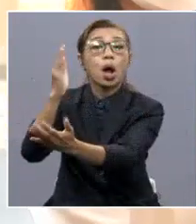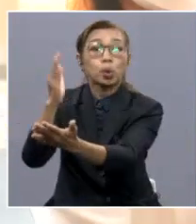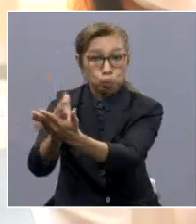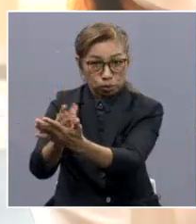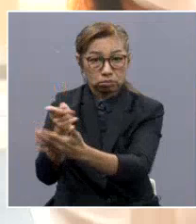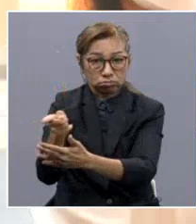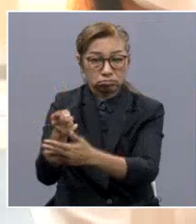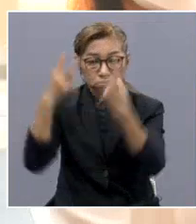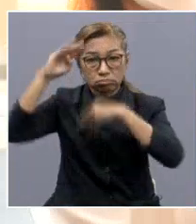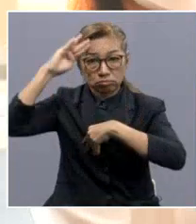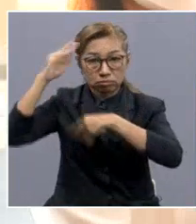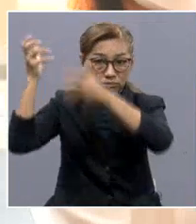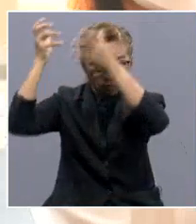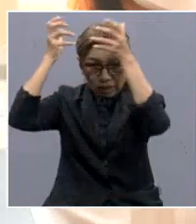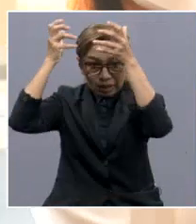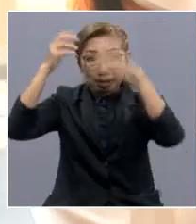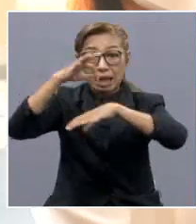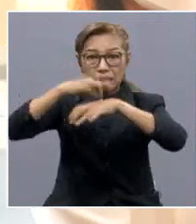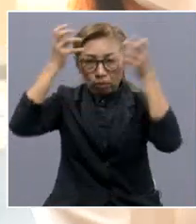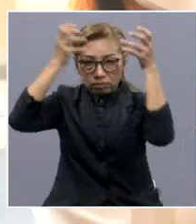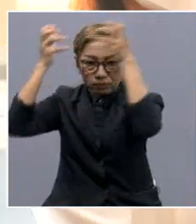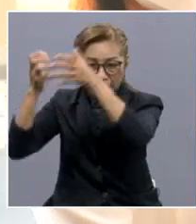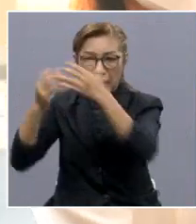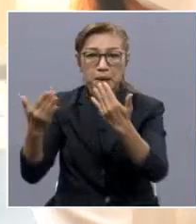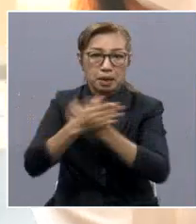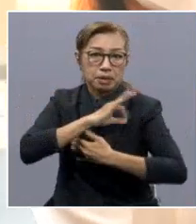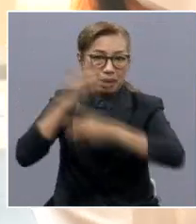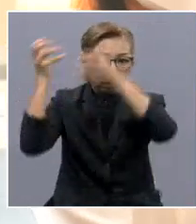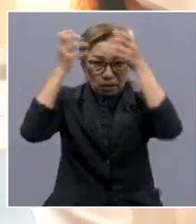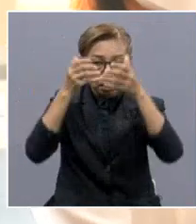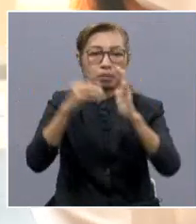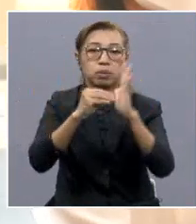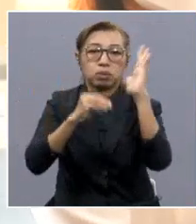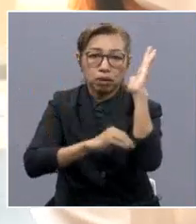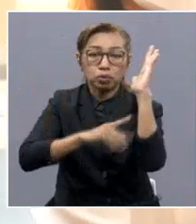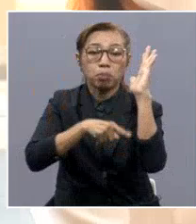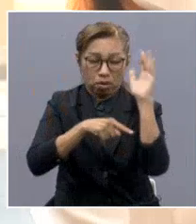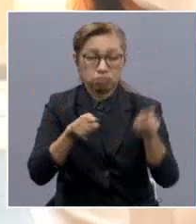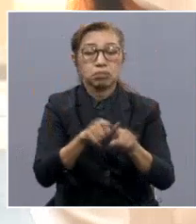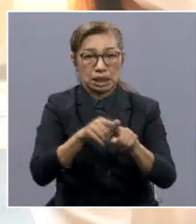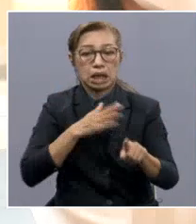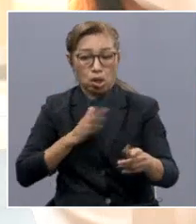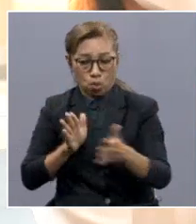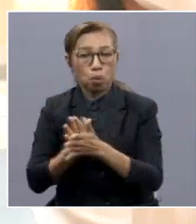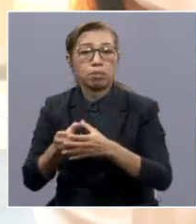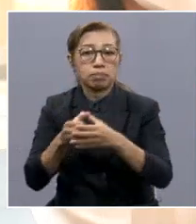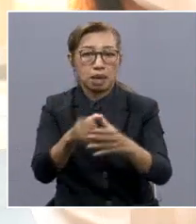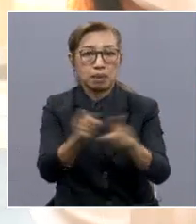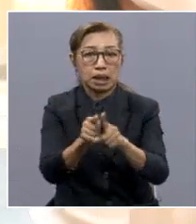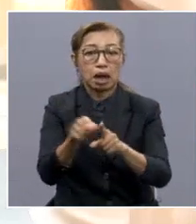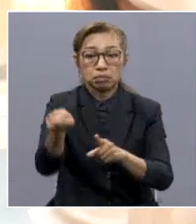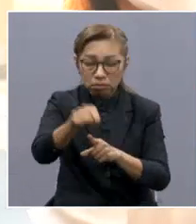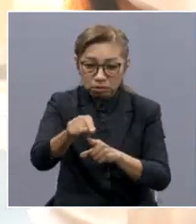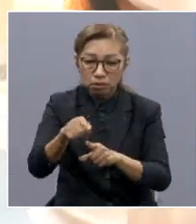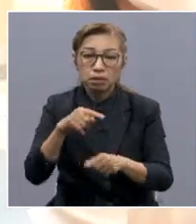ประยุทธ์เนื่องจากเป็นวันหยุดราชการทั้งนี้การลงพื้นที่ของพลเอกประยุทธ์ถ้าหากลงในนามพรรคการเมืองก็ถือว่าเป็นไปตามกฎหม